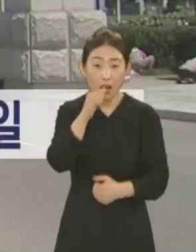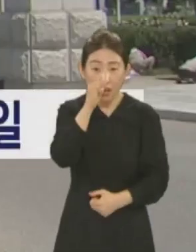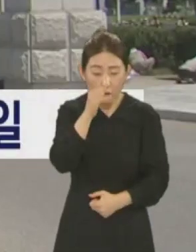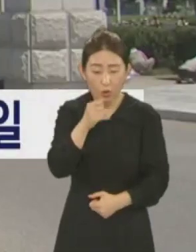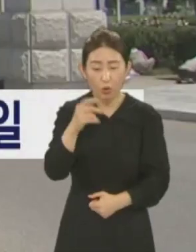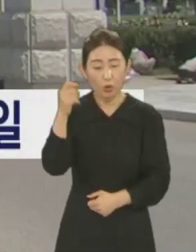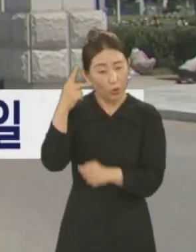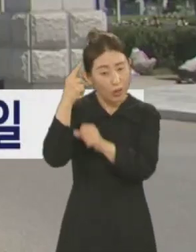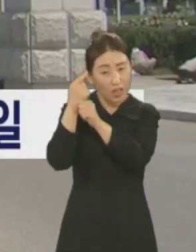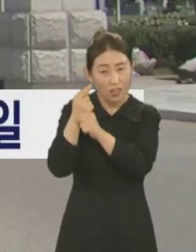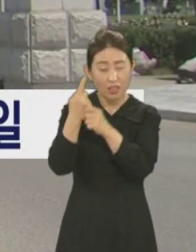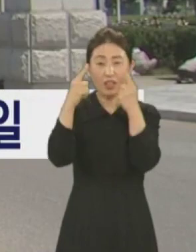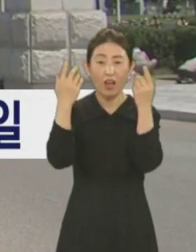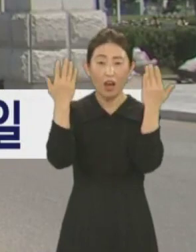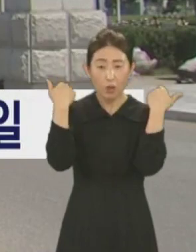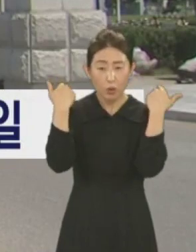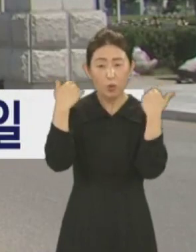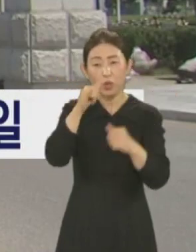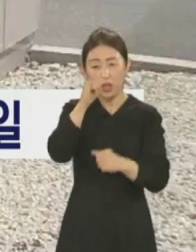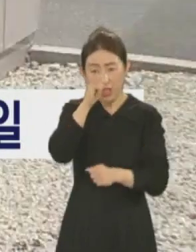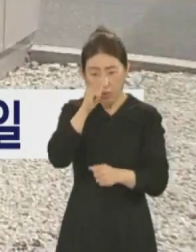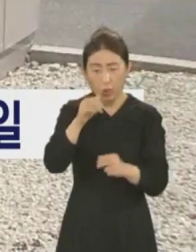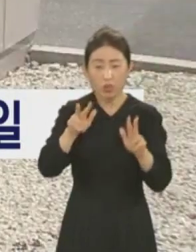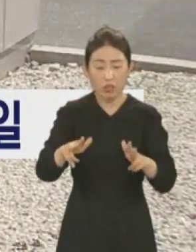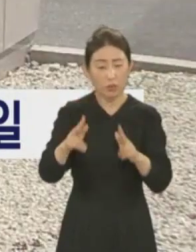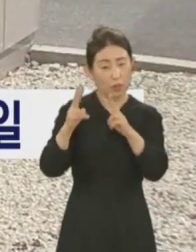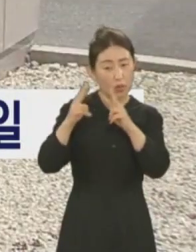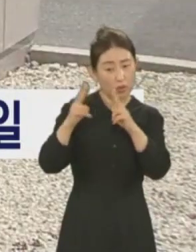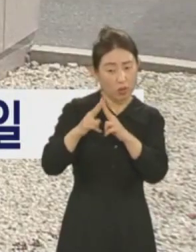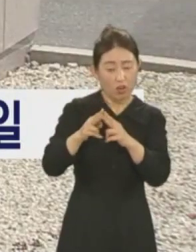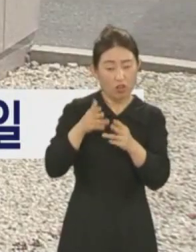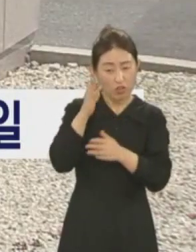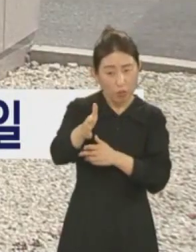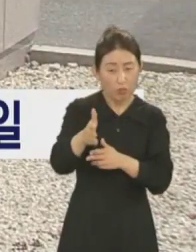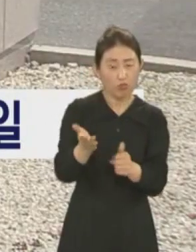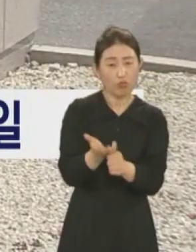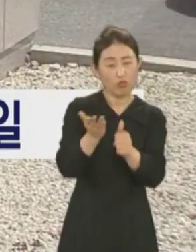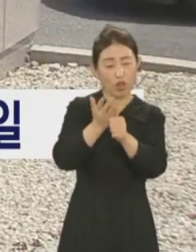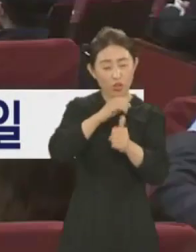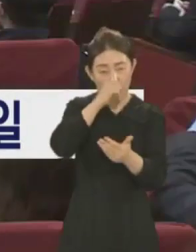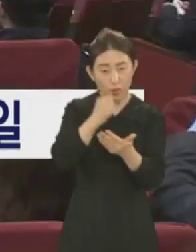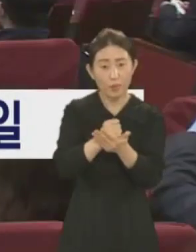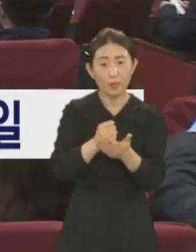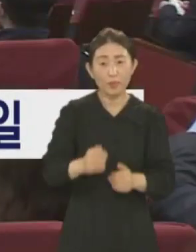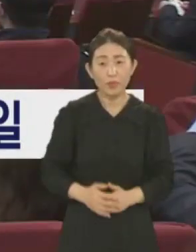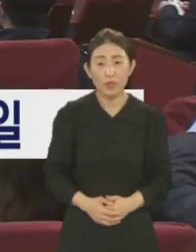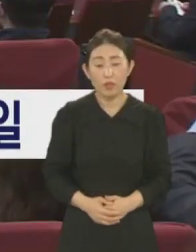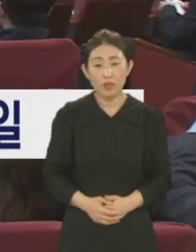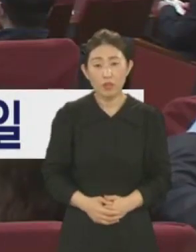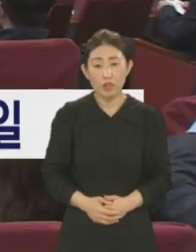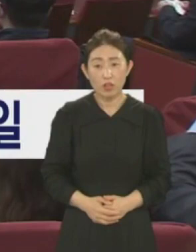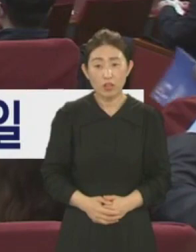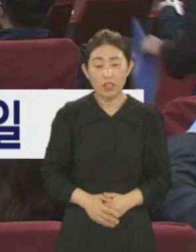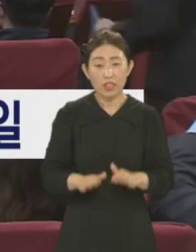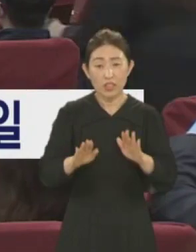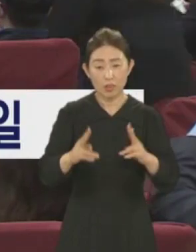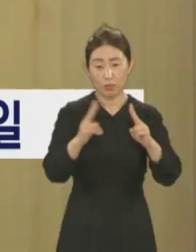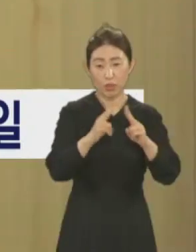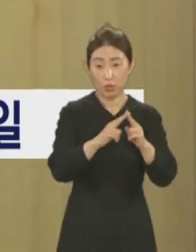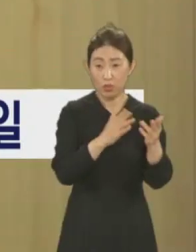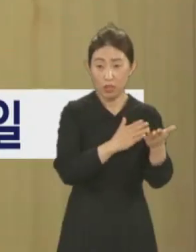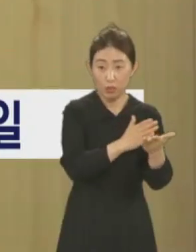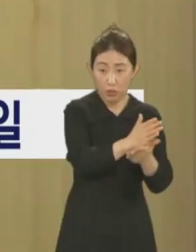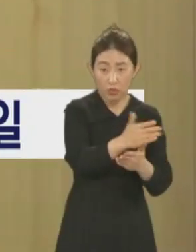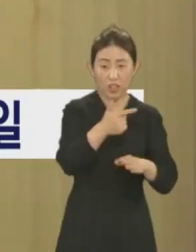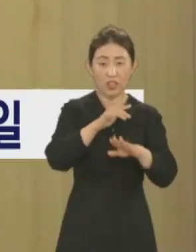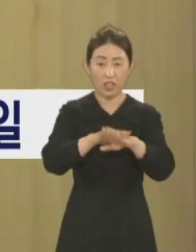카이스트를 중심으로 반도체 설계 인력 양성에 최적화돼 있다는게 장점입니다 국가산단 후보지 가운데 반도체